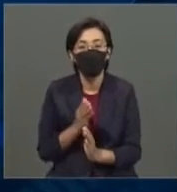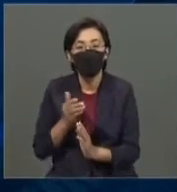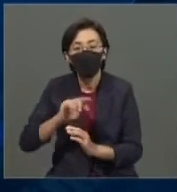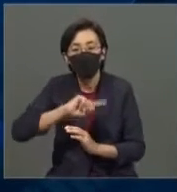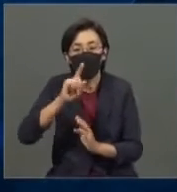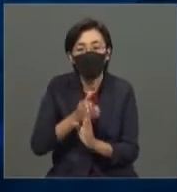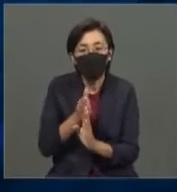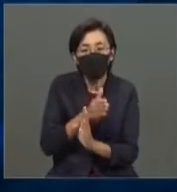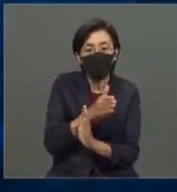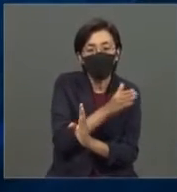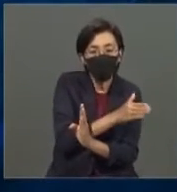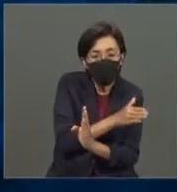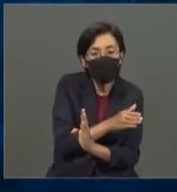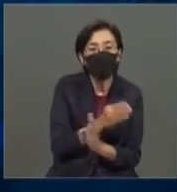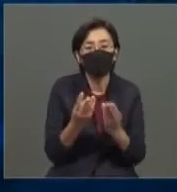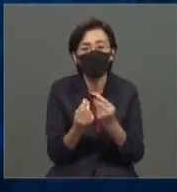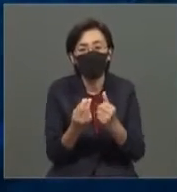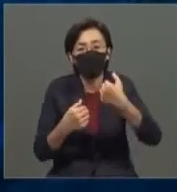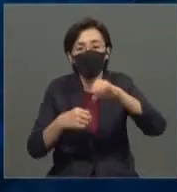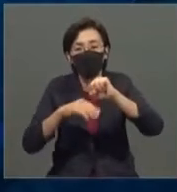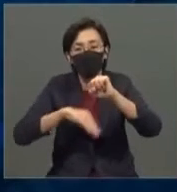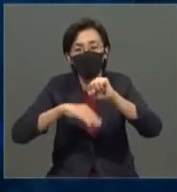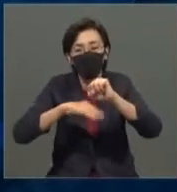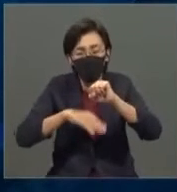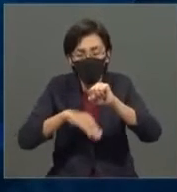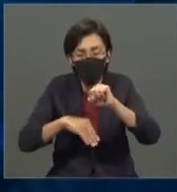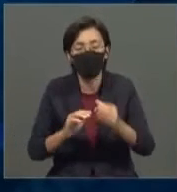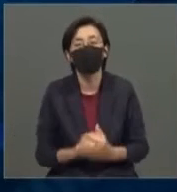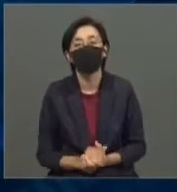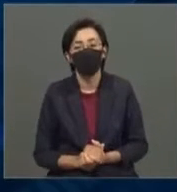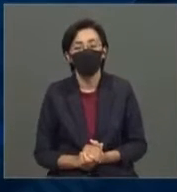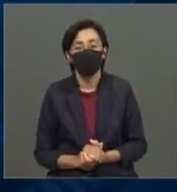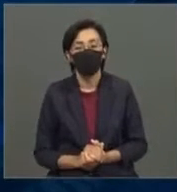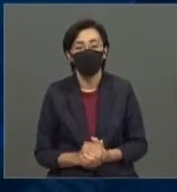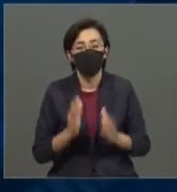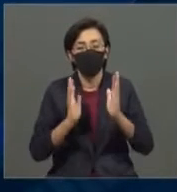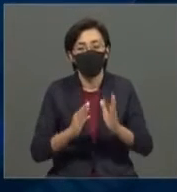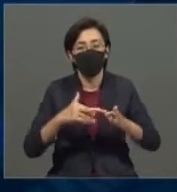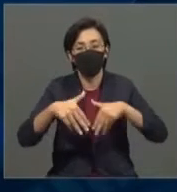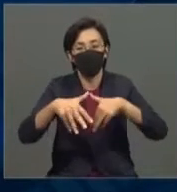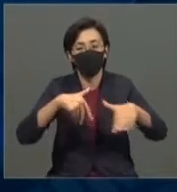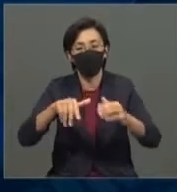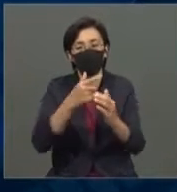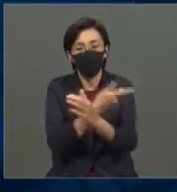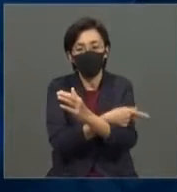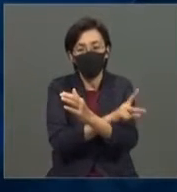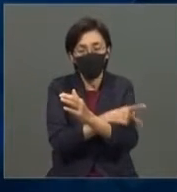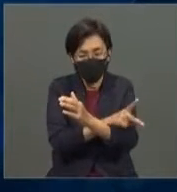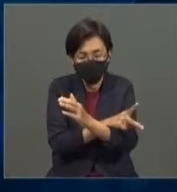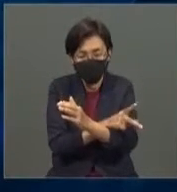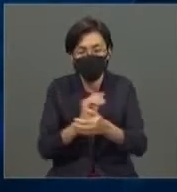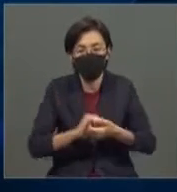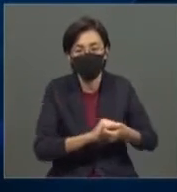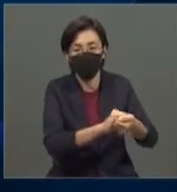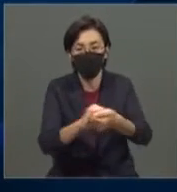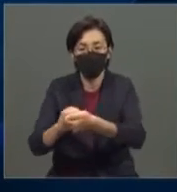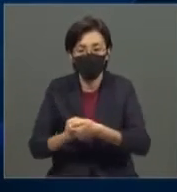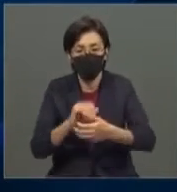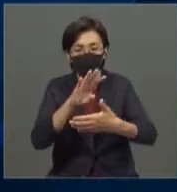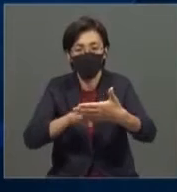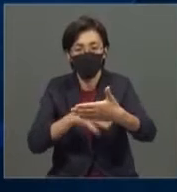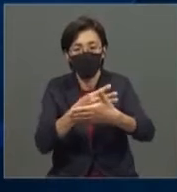ดียวต้องขอพลังกายพลังใจของพี่น้องที่อยู่ที่ภูเก็ตนโยบายของท่